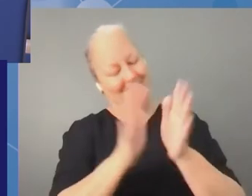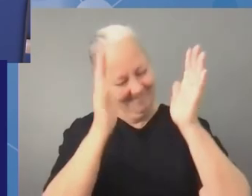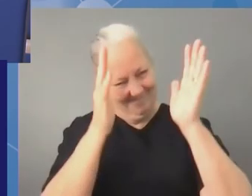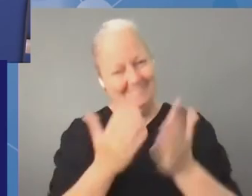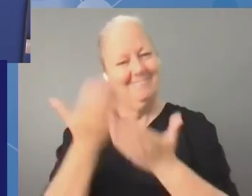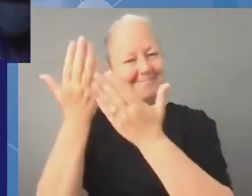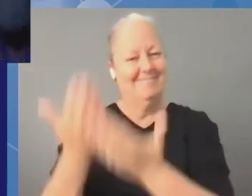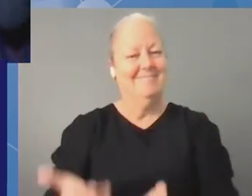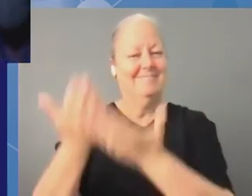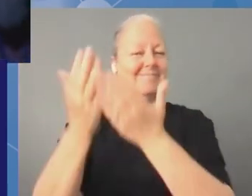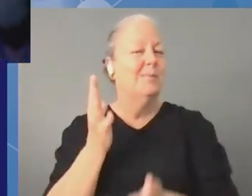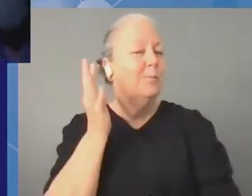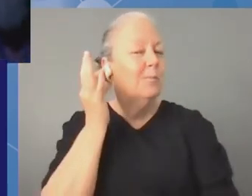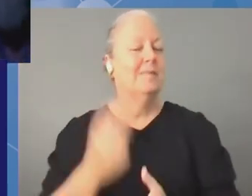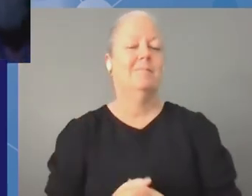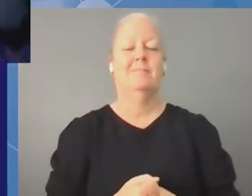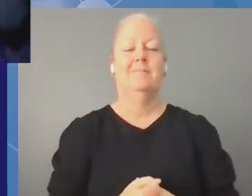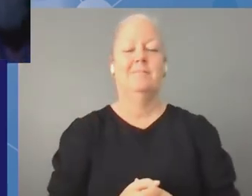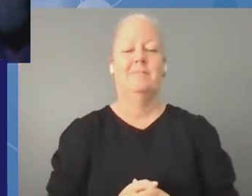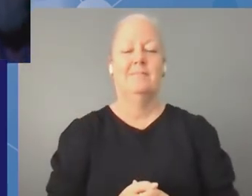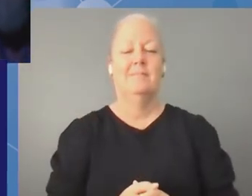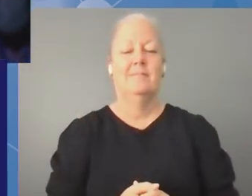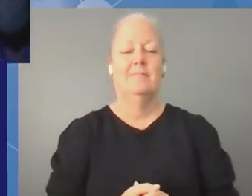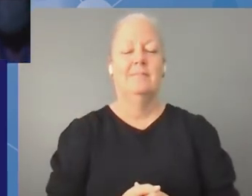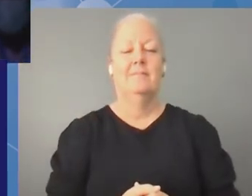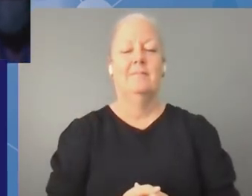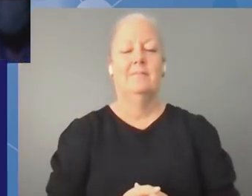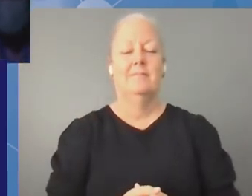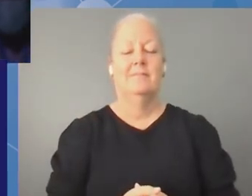大家鼓掌给 Sorina 和他的团队。